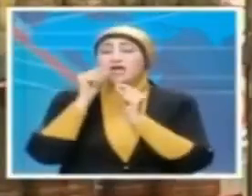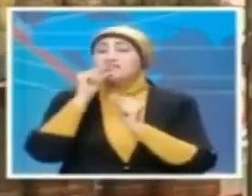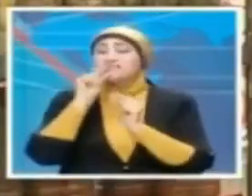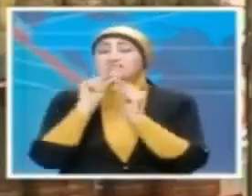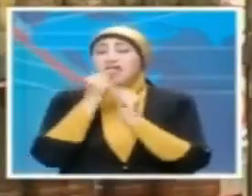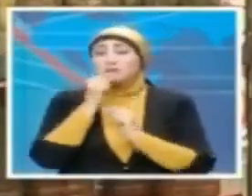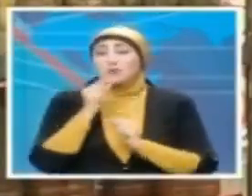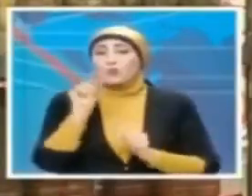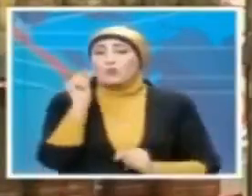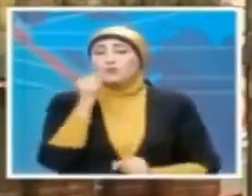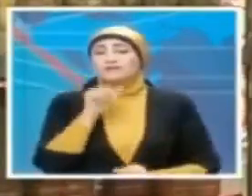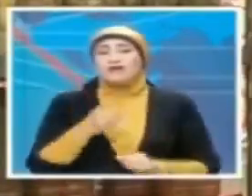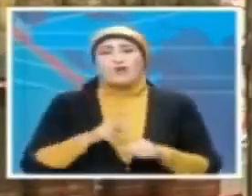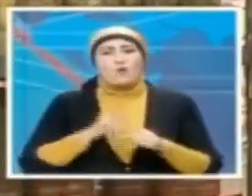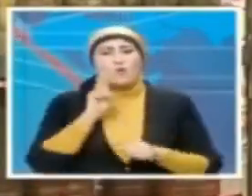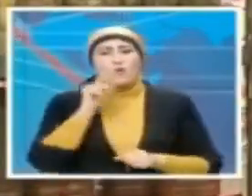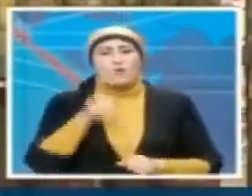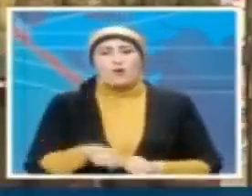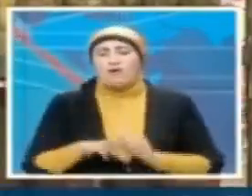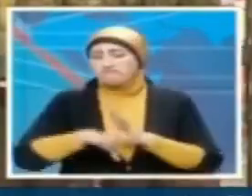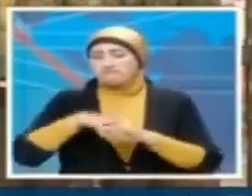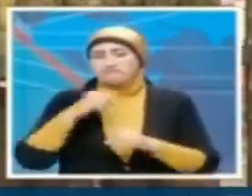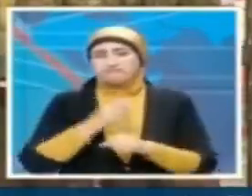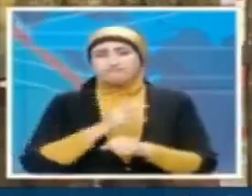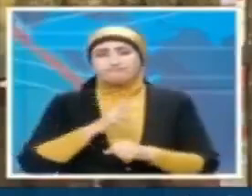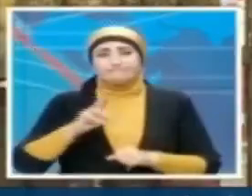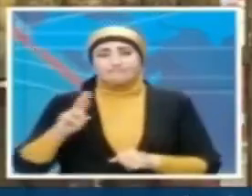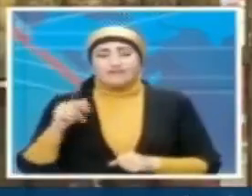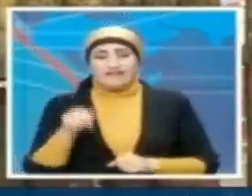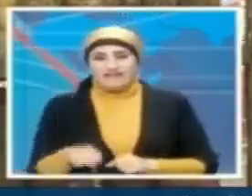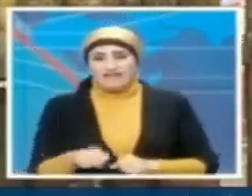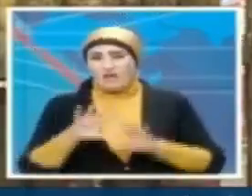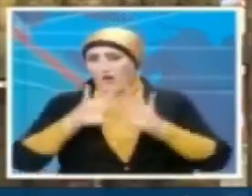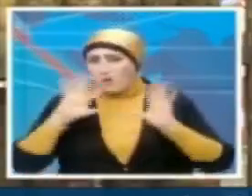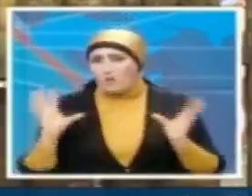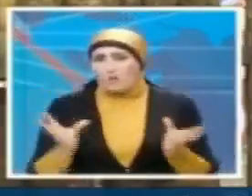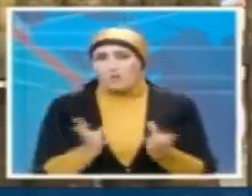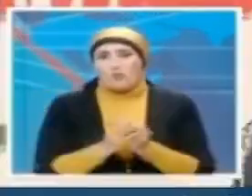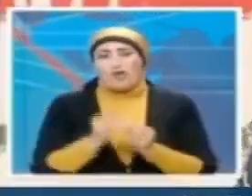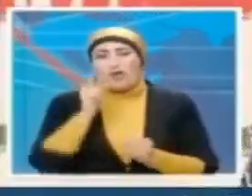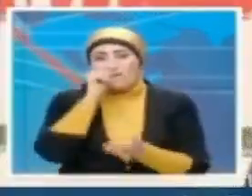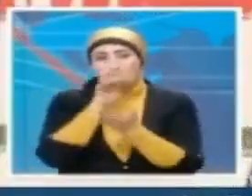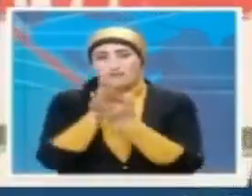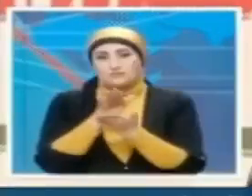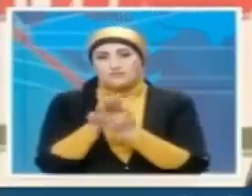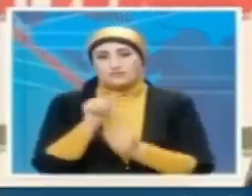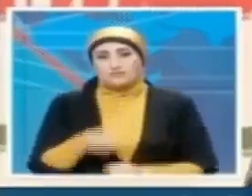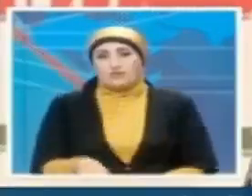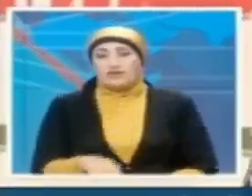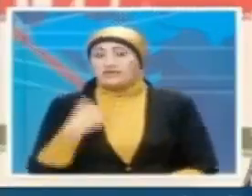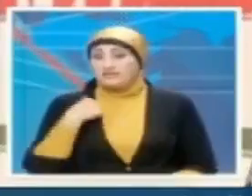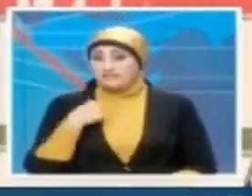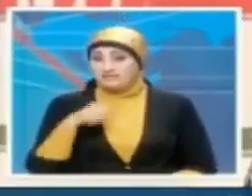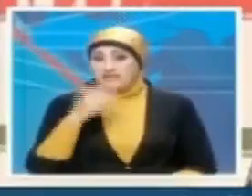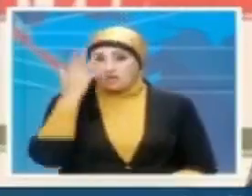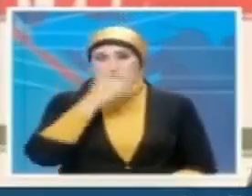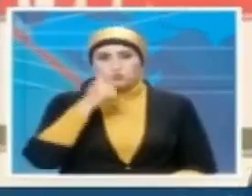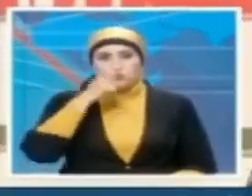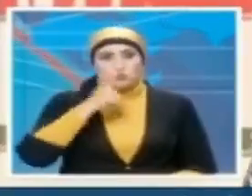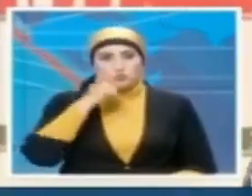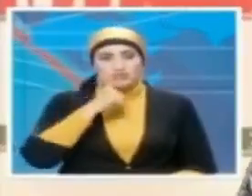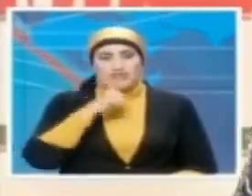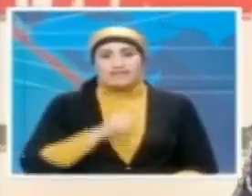مرسى مطروح فيها الزيت وفيها منتجات البهارات، فيها منتجات جميع المنتجات بتاعت مرسى مطروح. الخيمه كلها منتجات سودانيه، وهي